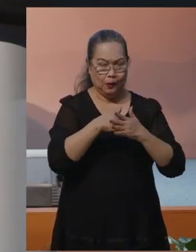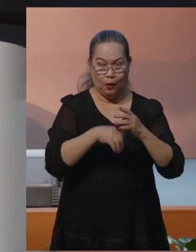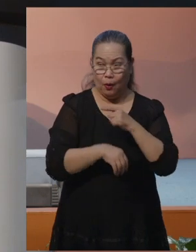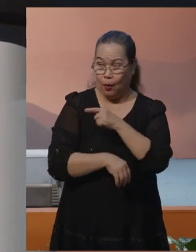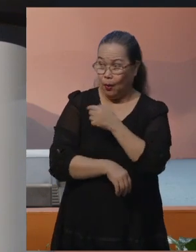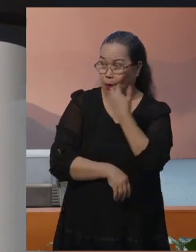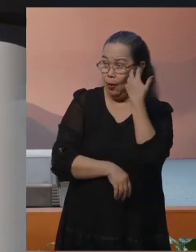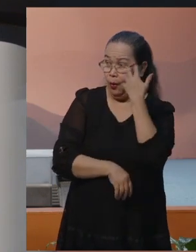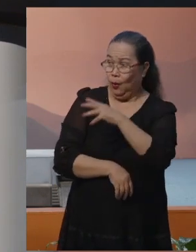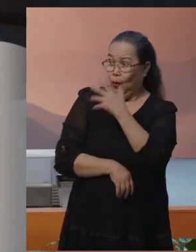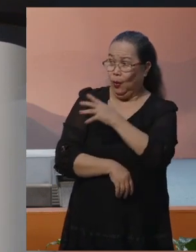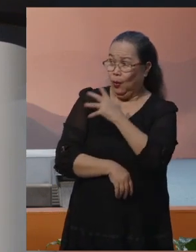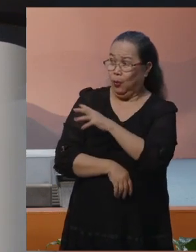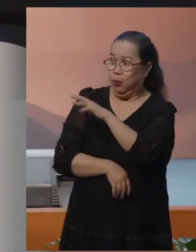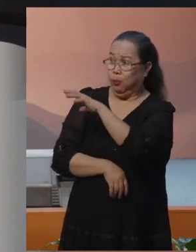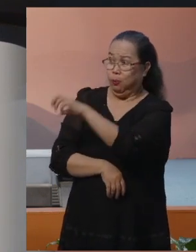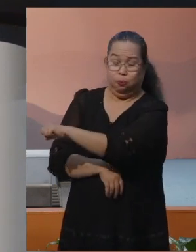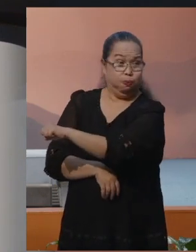warriors, sabi sa verse 2.